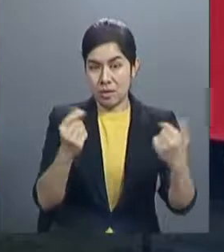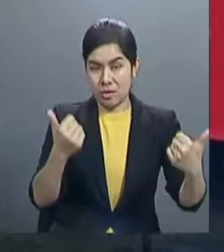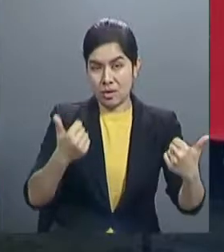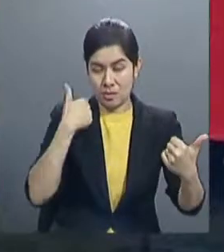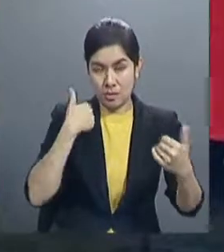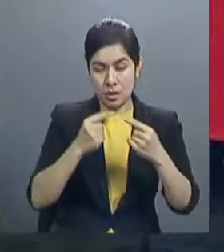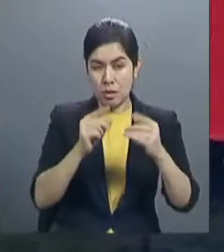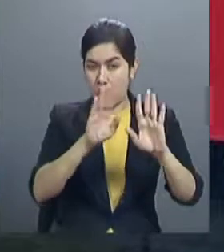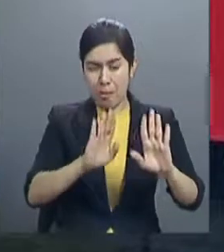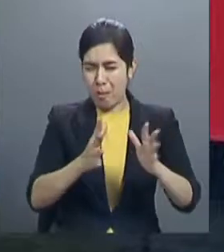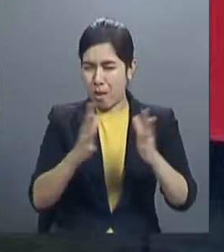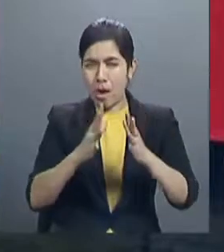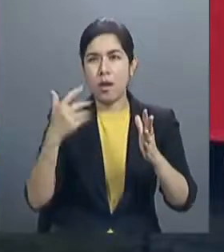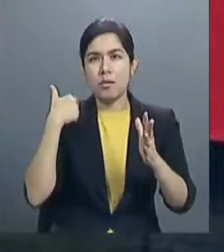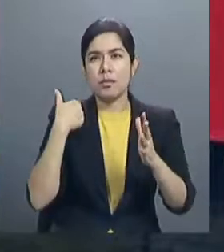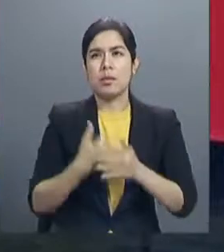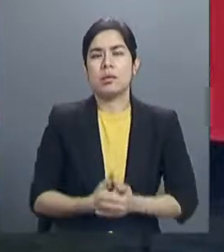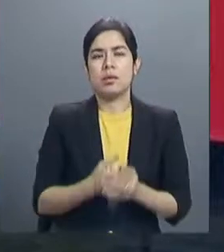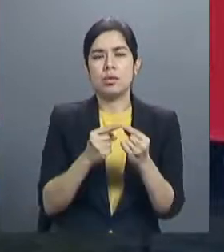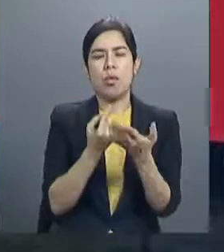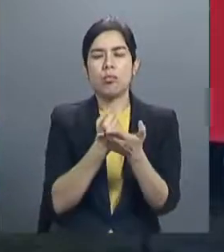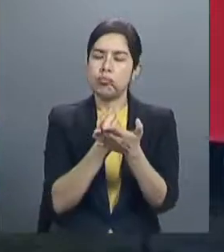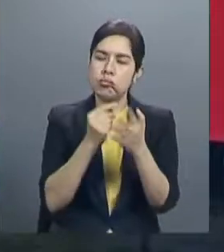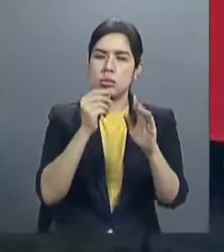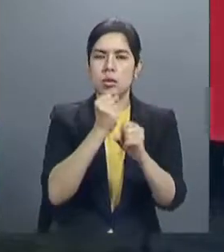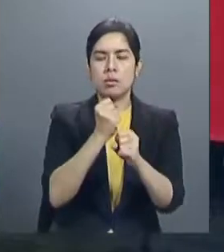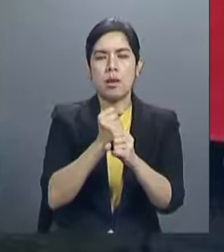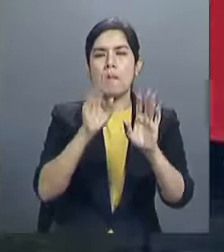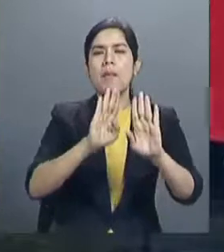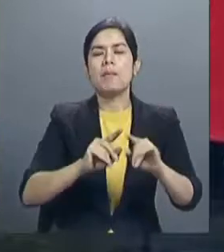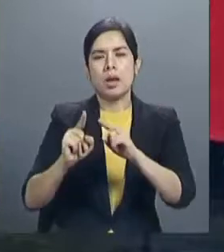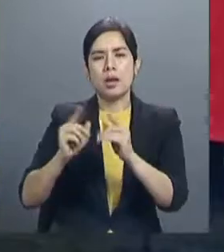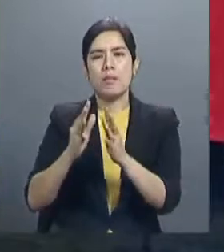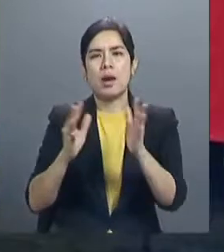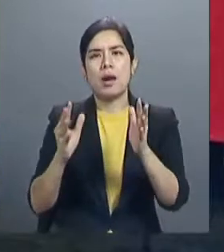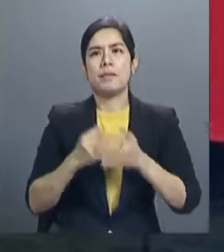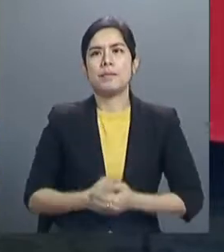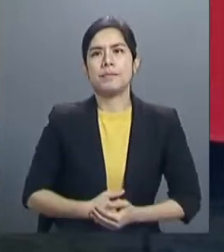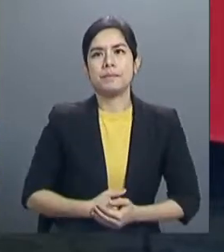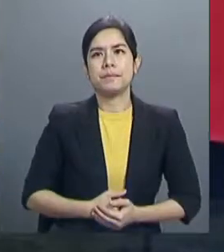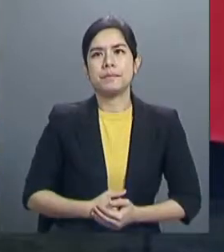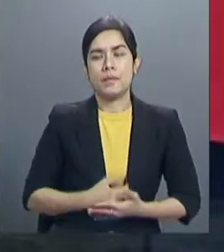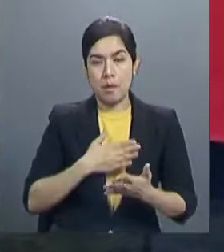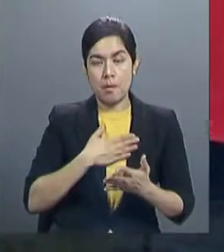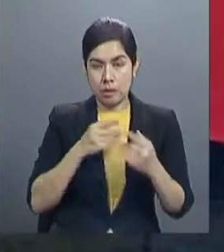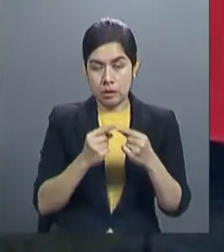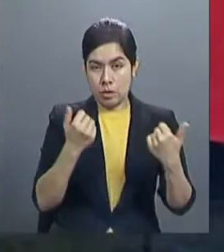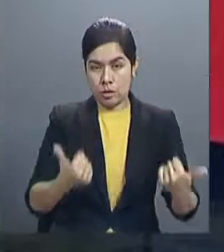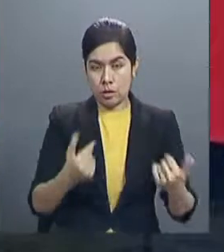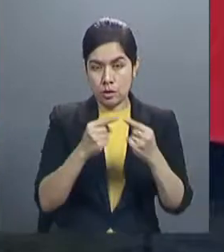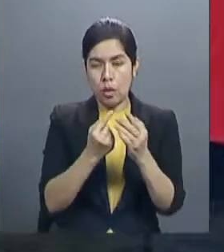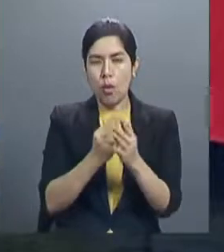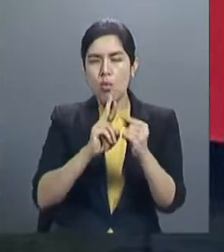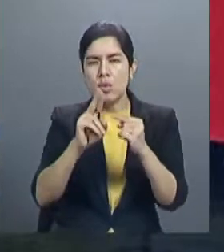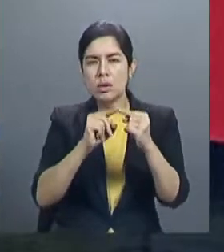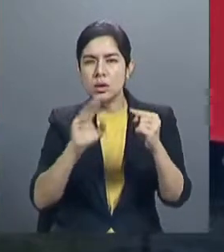เป็นพันๆหรือล้านๆนาล่ะพอเฮ็ดได้ปัจจุบันก็เป็นรุ่นที่6ที่เป็นงานสืบทอด